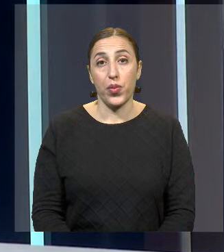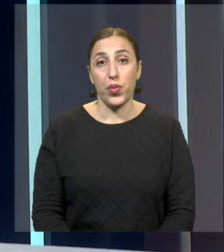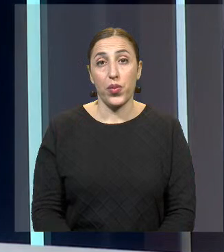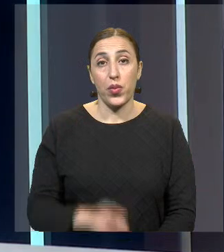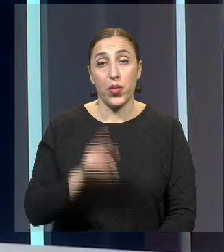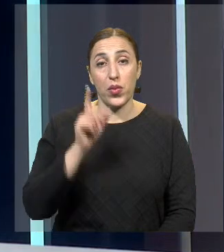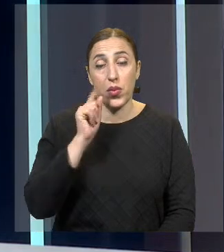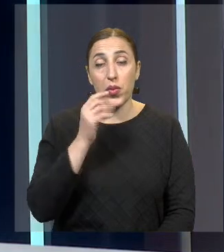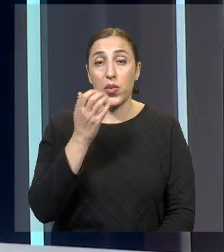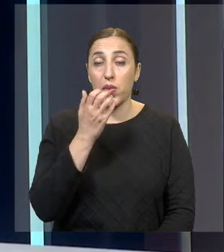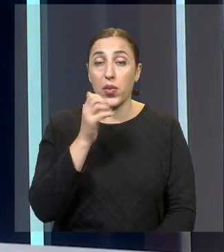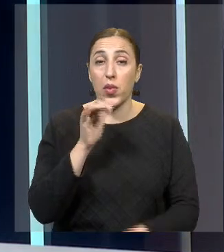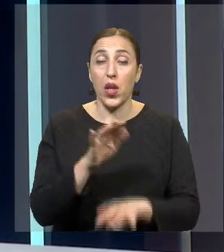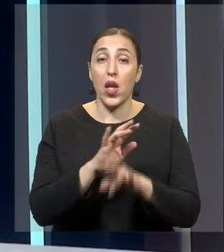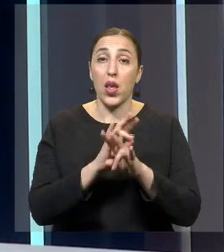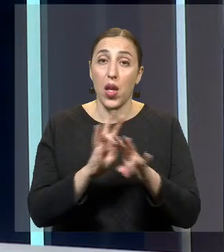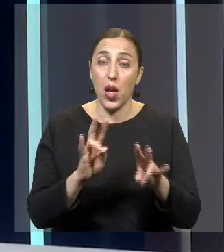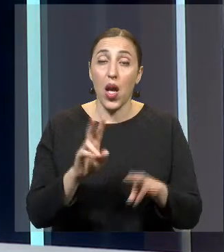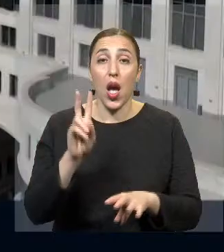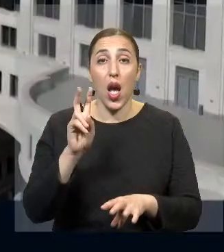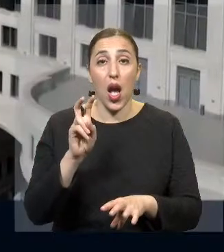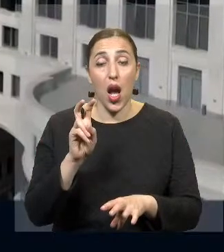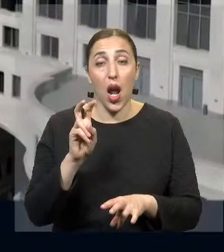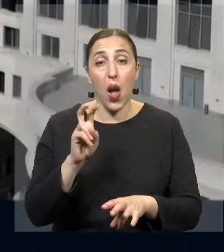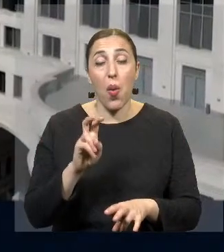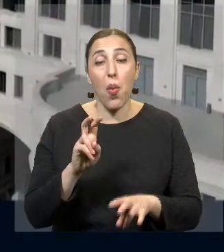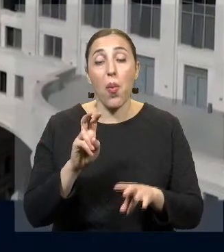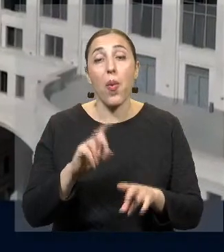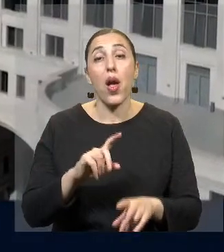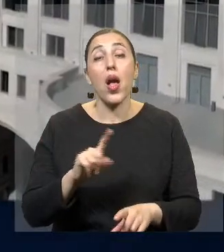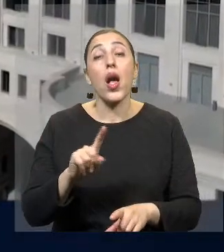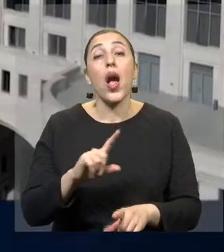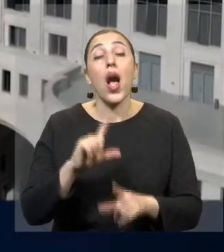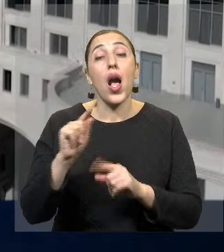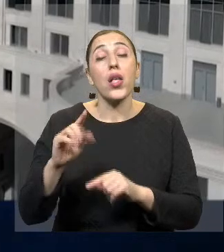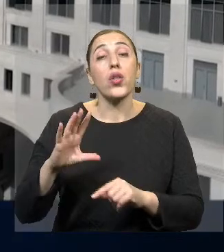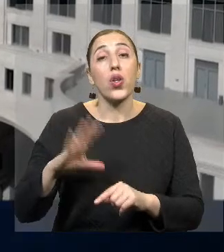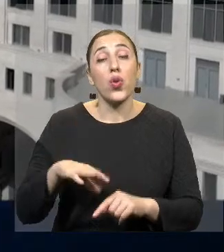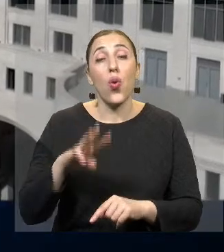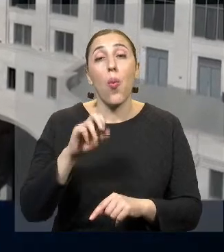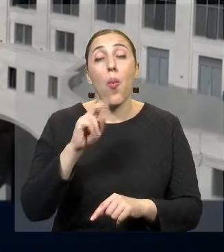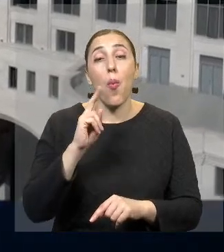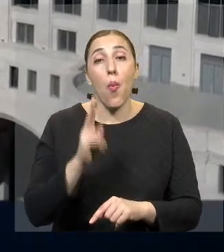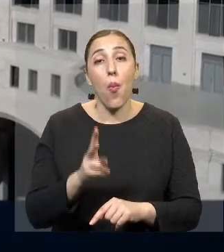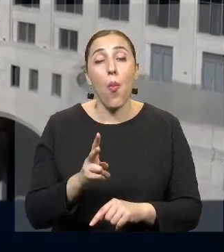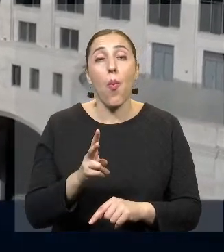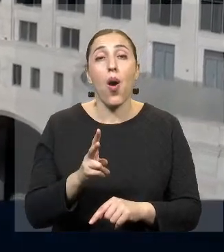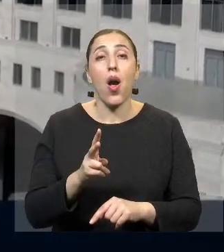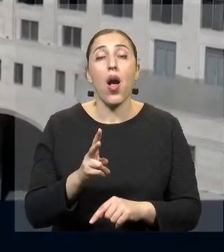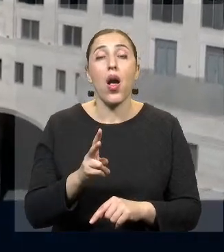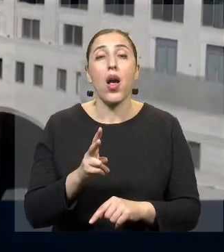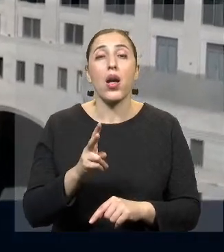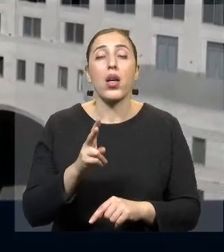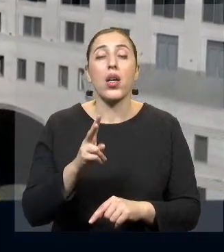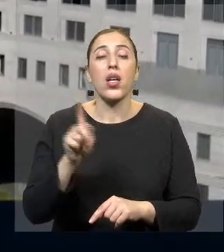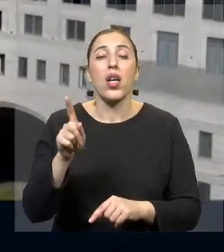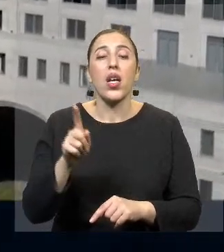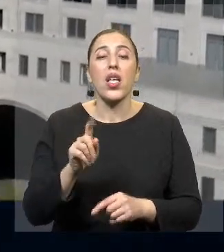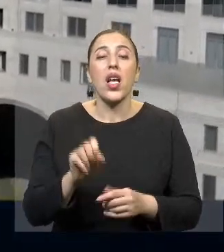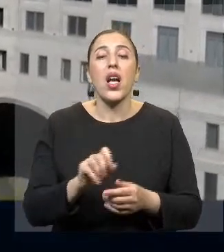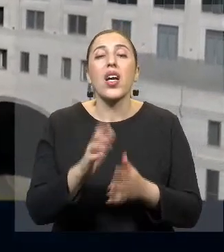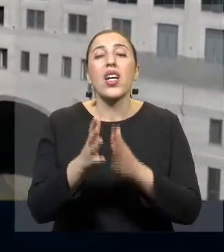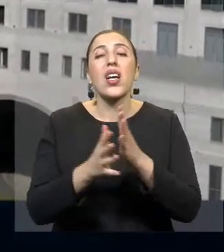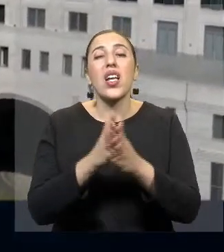Հայաստանի արդգորս Նախարությունը լերնային ղարաբաղի այցից հետո մակ առակերության տարացացահորդակրությունը խիստ կողնակալ է որակել